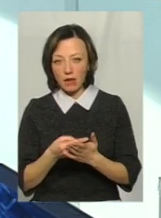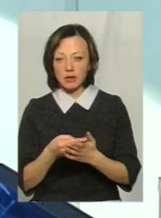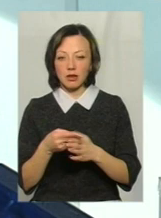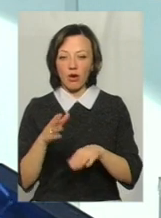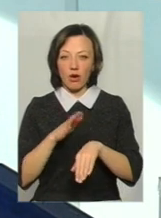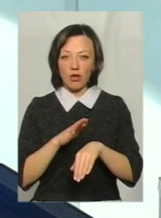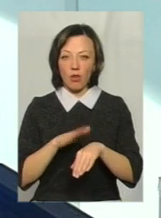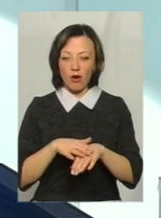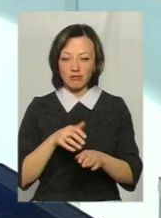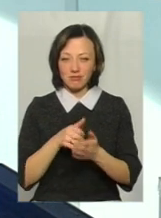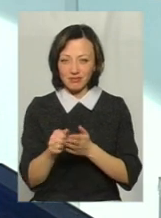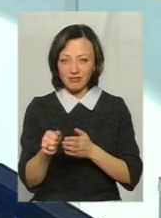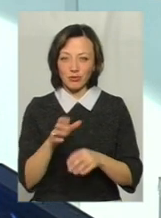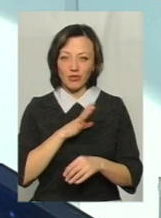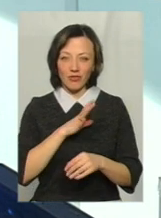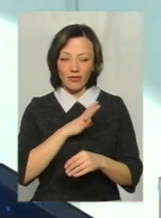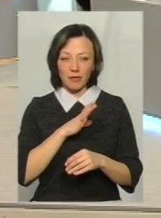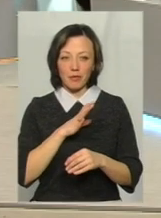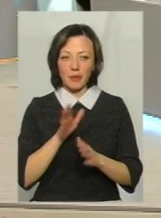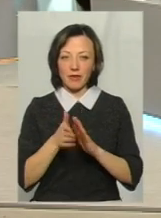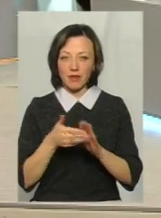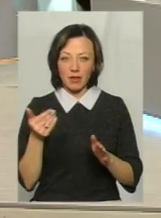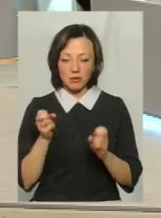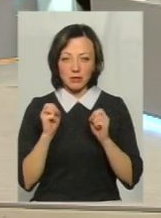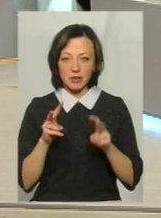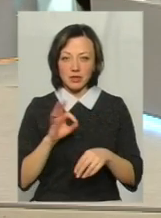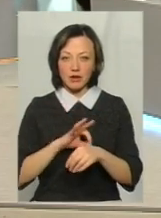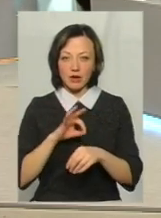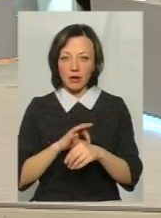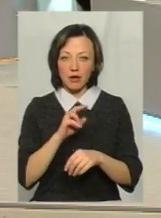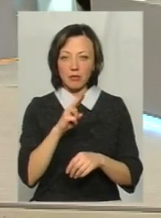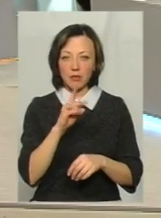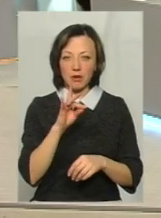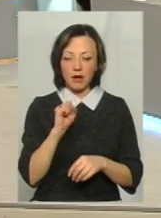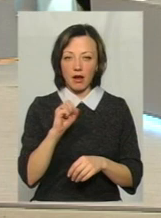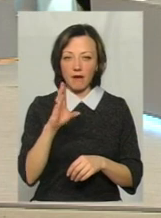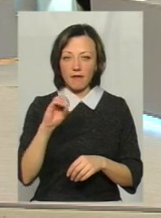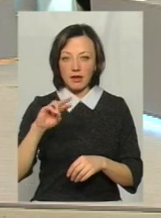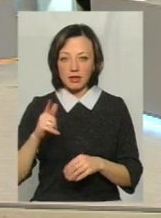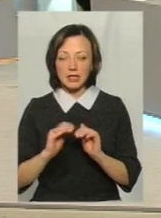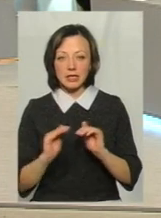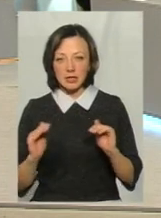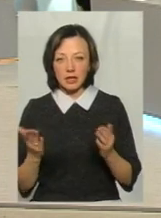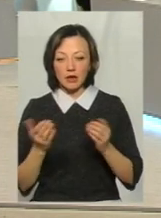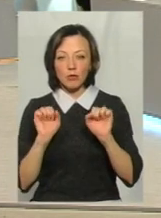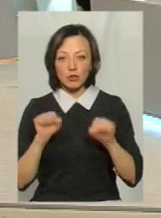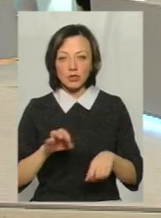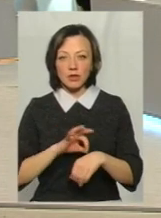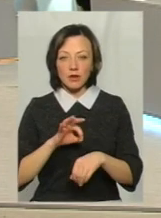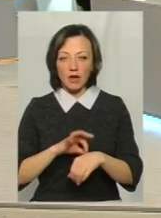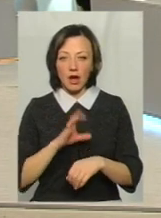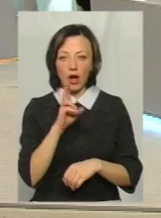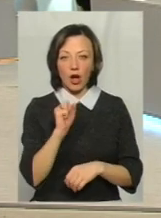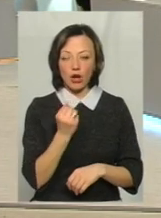коліна, що викликає небезпеку захворювання правцем дуже високу. Це ті діти, які можуть захворіти на